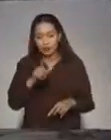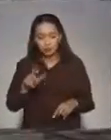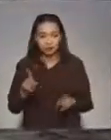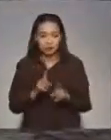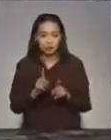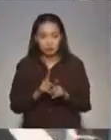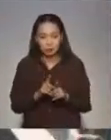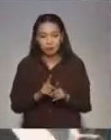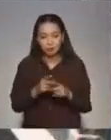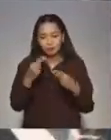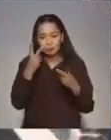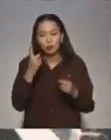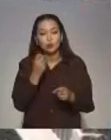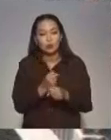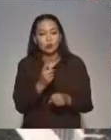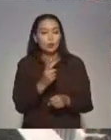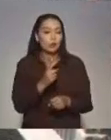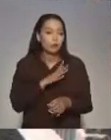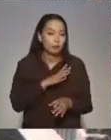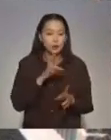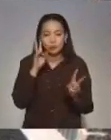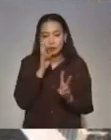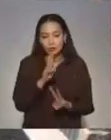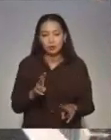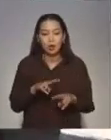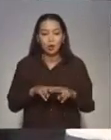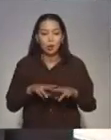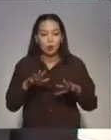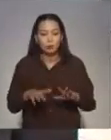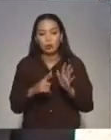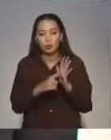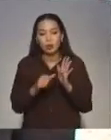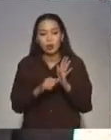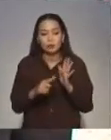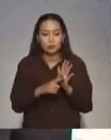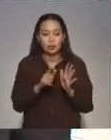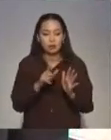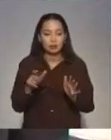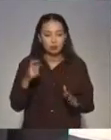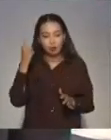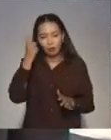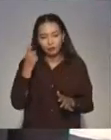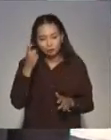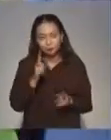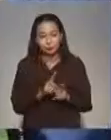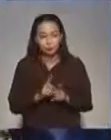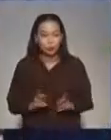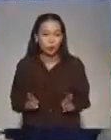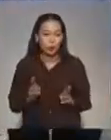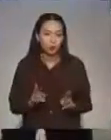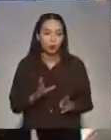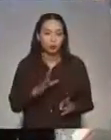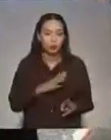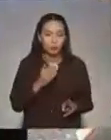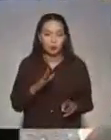жоғалтады. Не істеп, не қойғанын аңғармайды. Елордада былтыр 767 адам ащы сумен арпалысып қылмыс жасаған. Ал биыл бұл